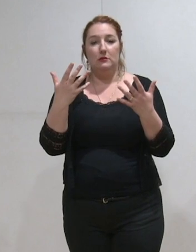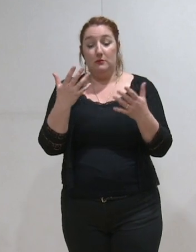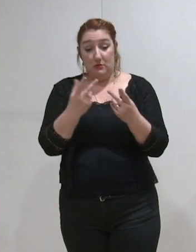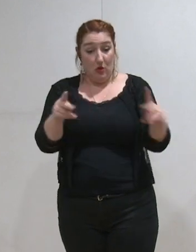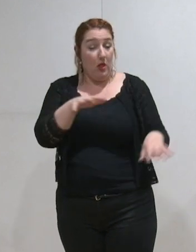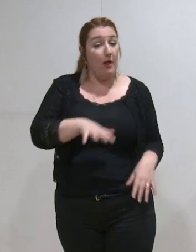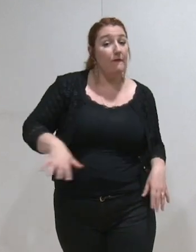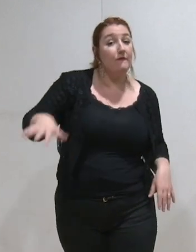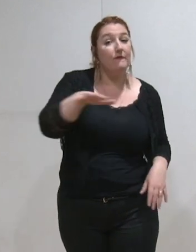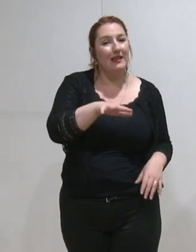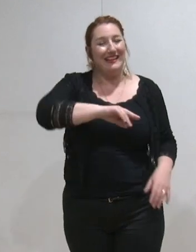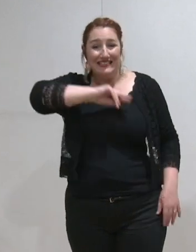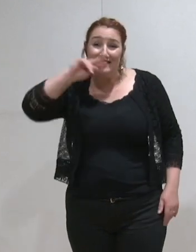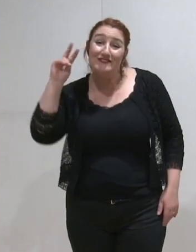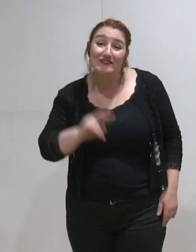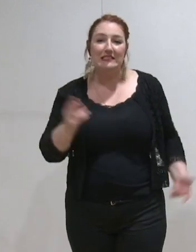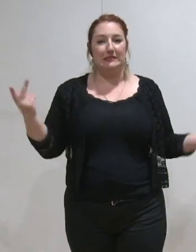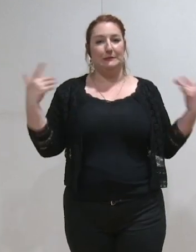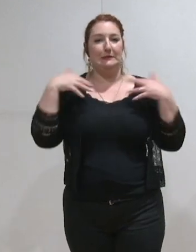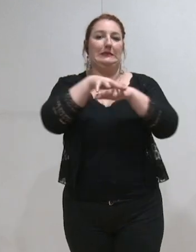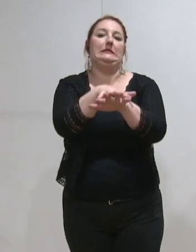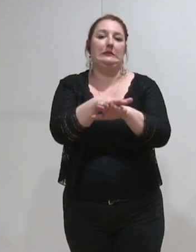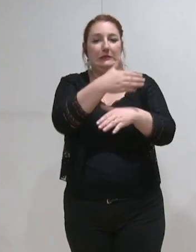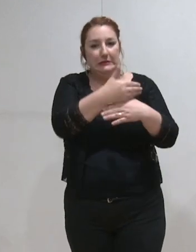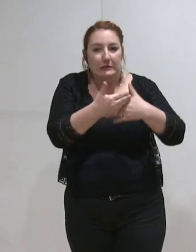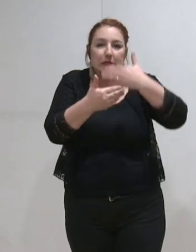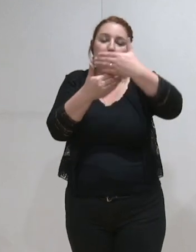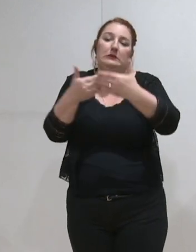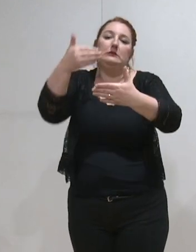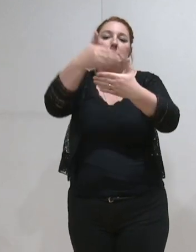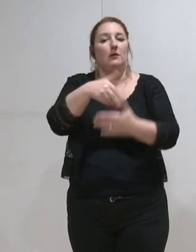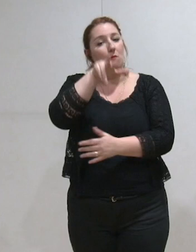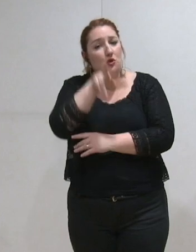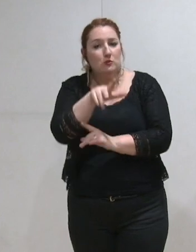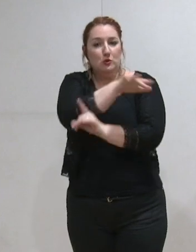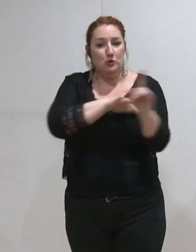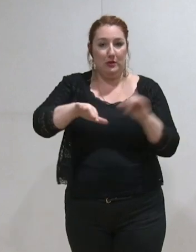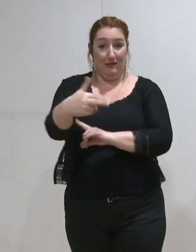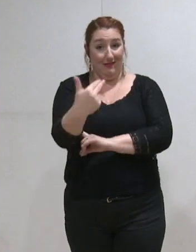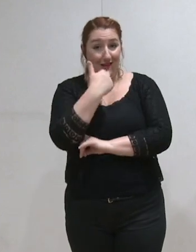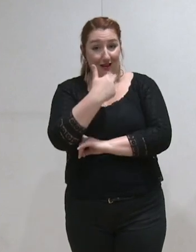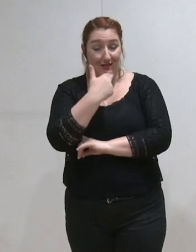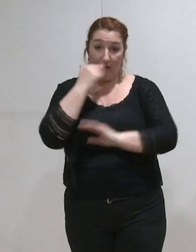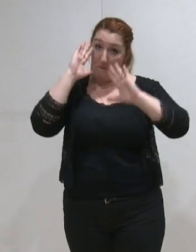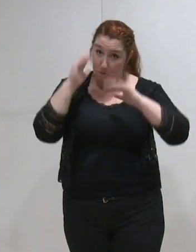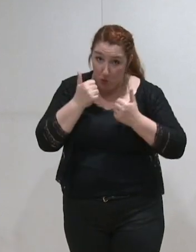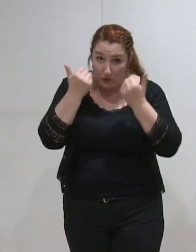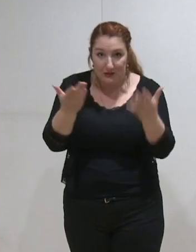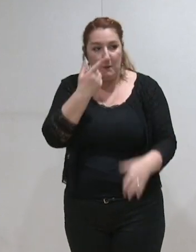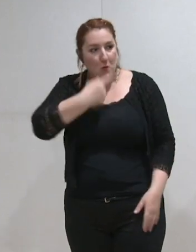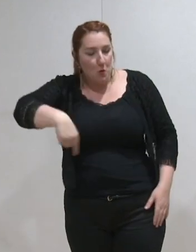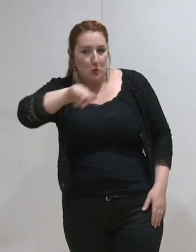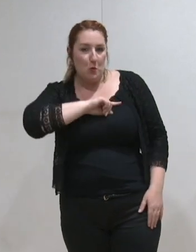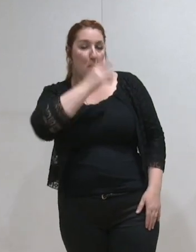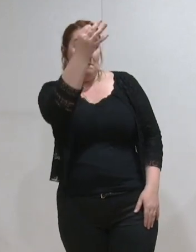ville une réelle mixité et un logement social de qualité que nous considérons que le volume que vous